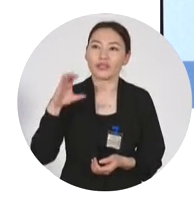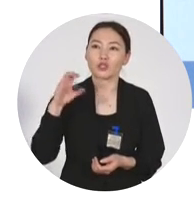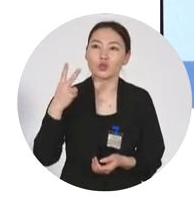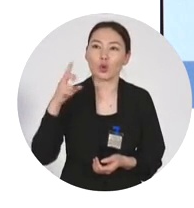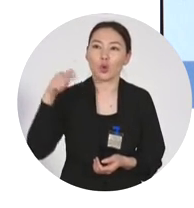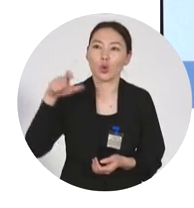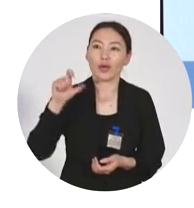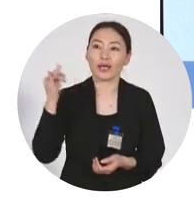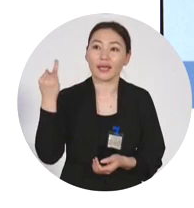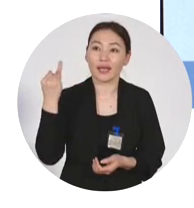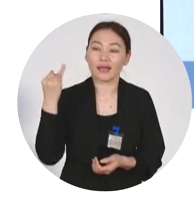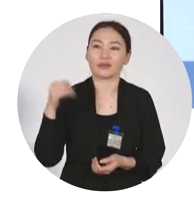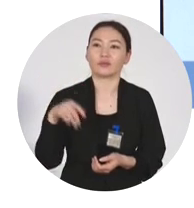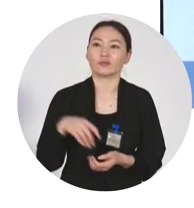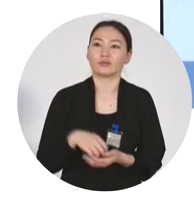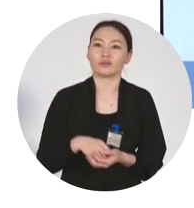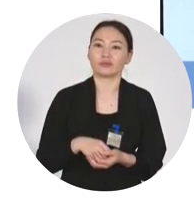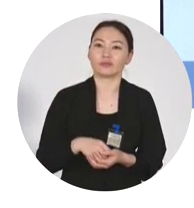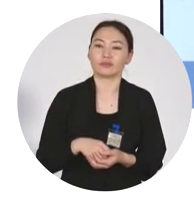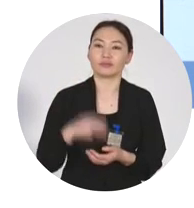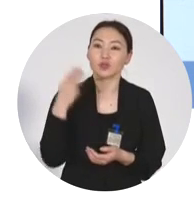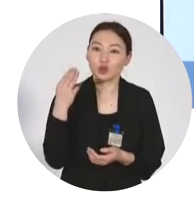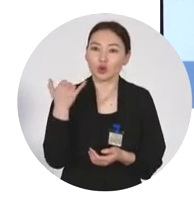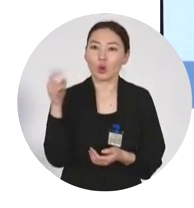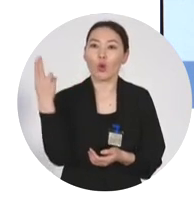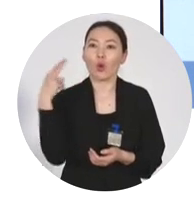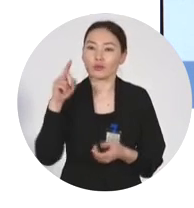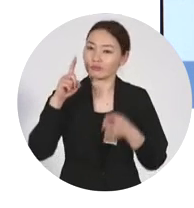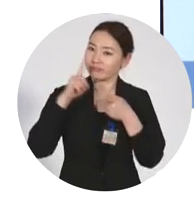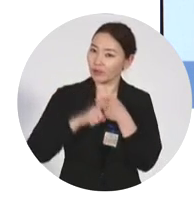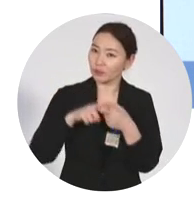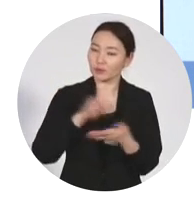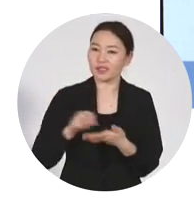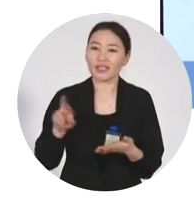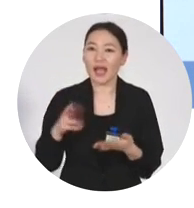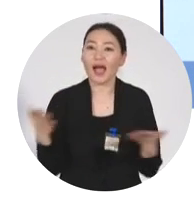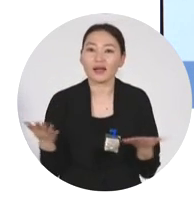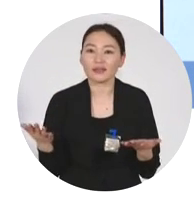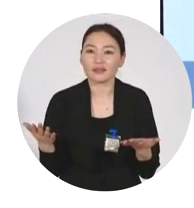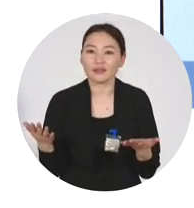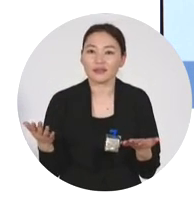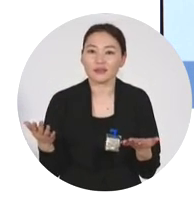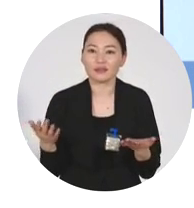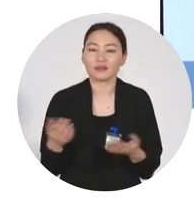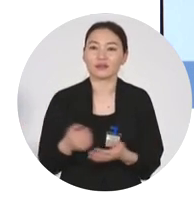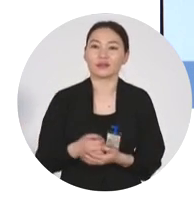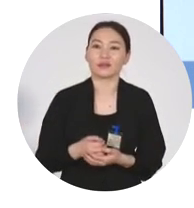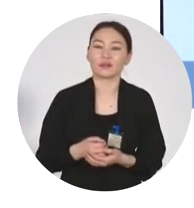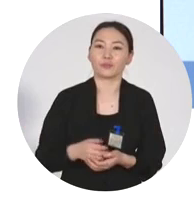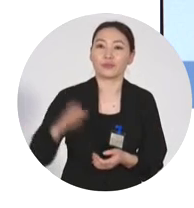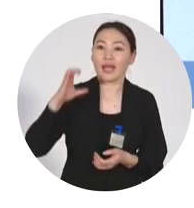бол илэр дэвсгэр төгссөн. За илэр дэвсгэр төгссөн үгэн дээр сүгэн нөхцөлийг шууд залгасан. Яагаад